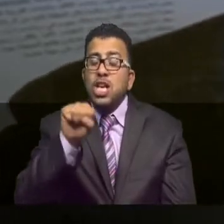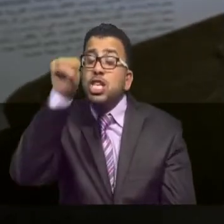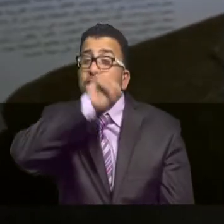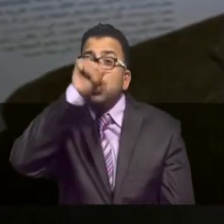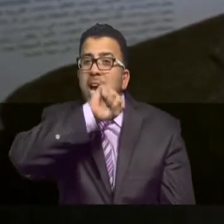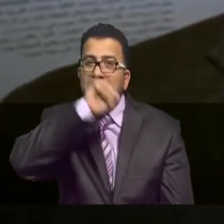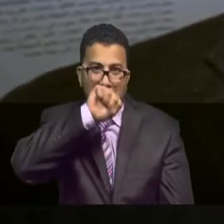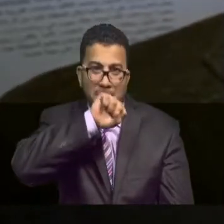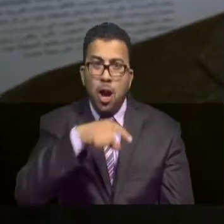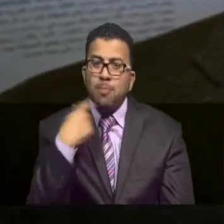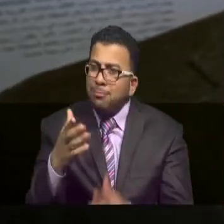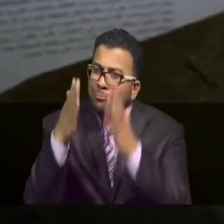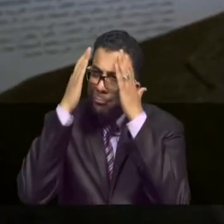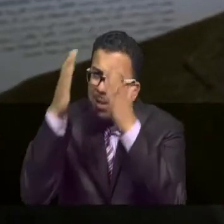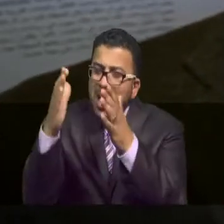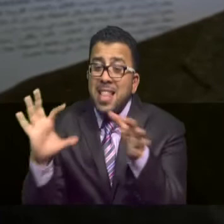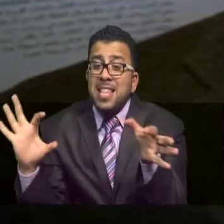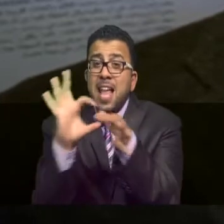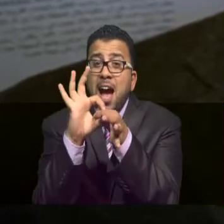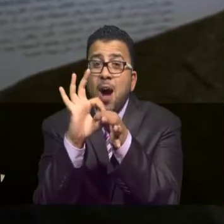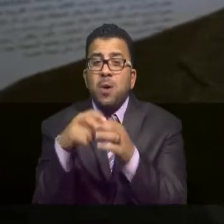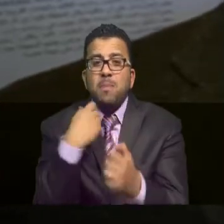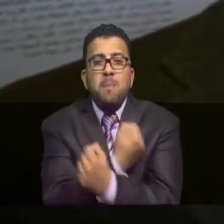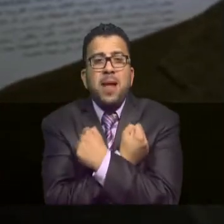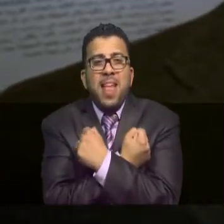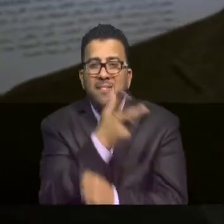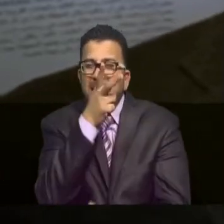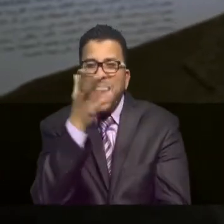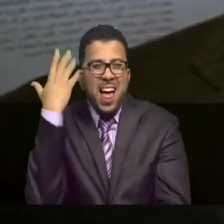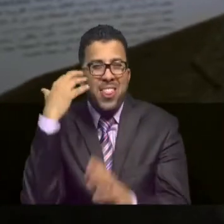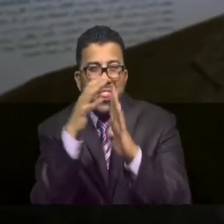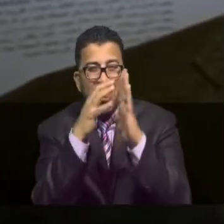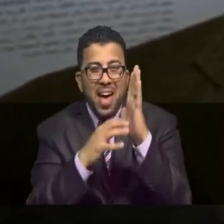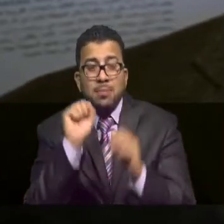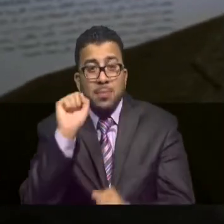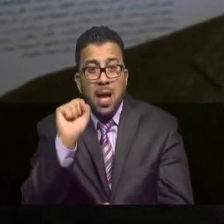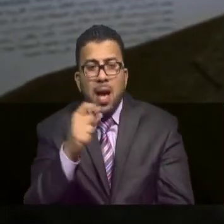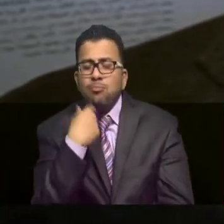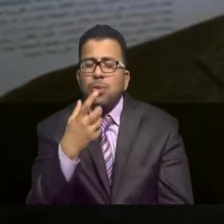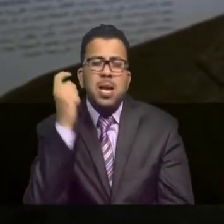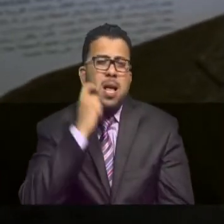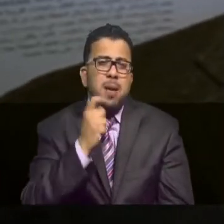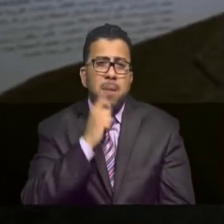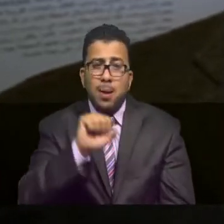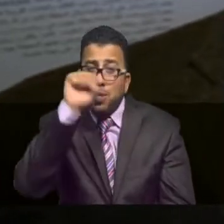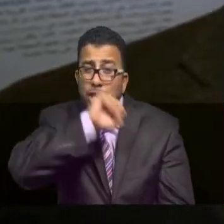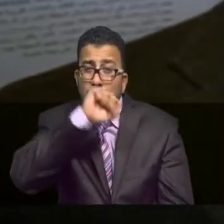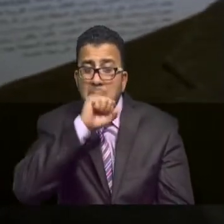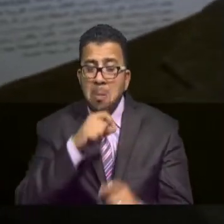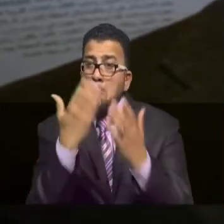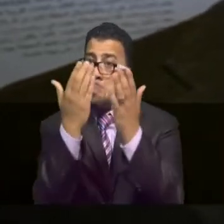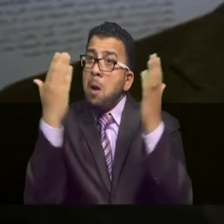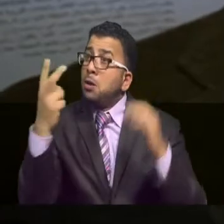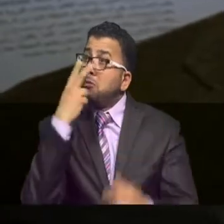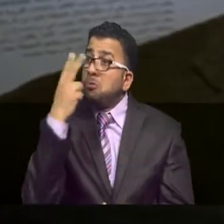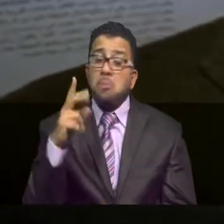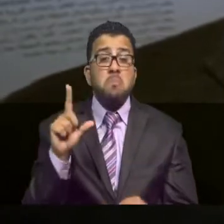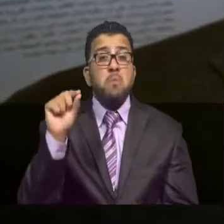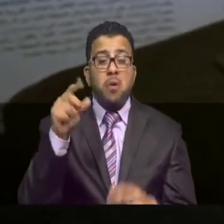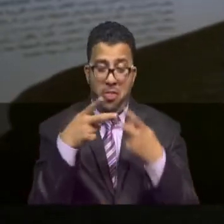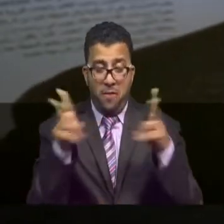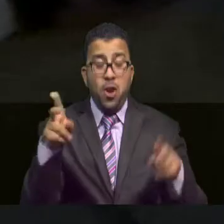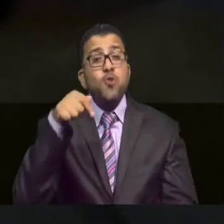الشارقة، وأهنئها على التعاون القائم بين متحف الآثار وهيئات الإمارة التي أدت إلى هذا المعرض الرائع الذي نفتتحه